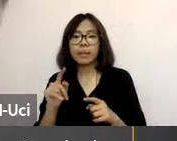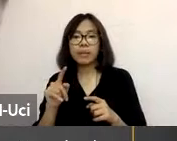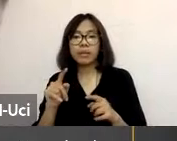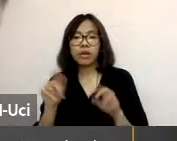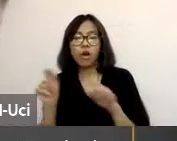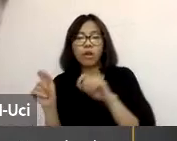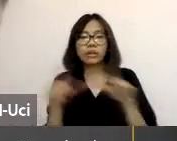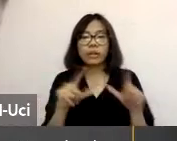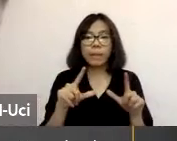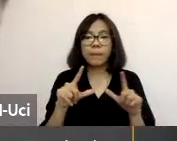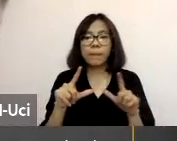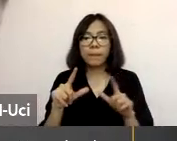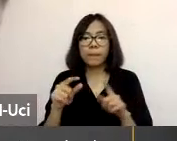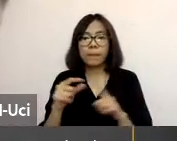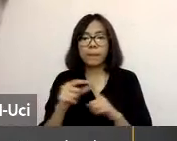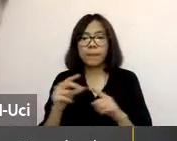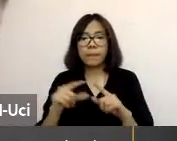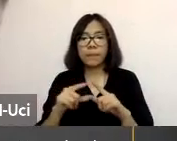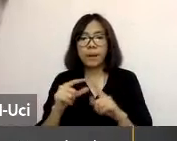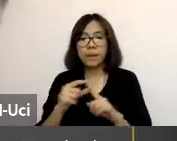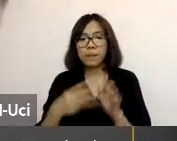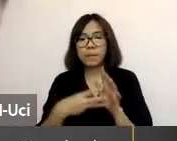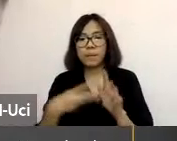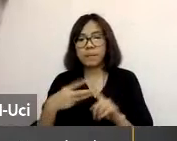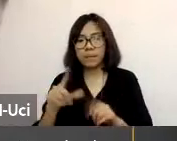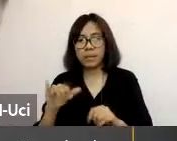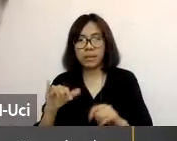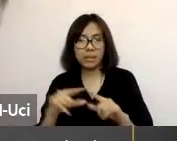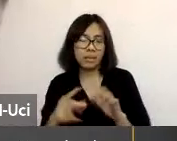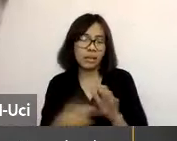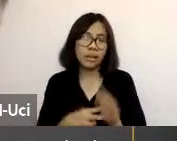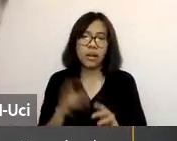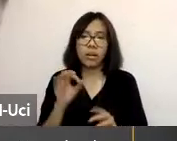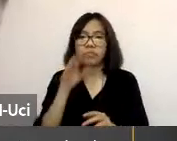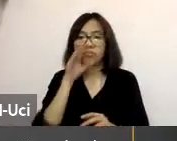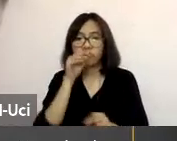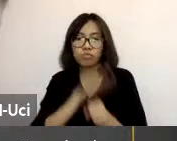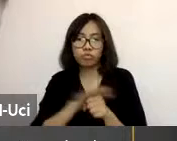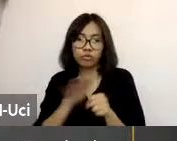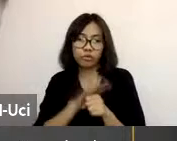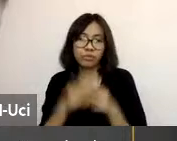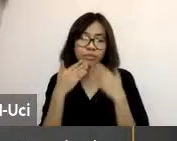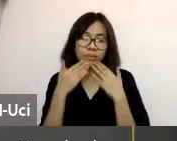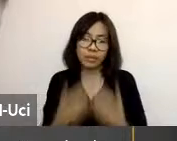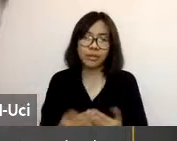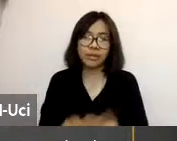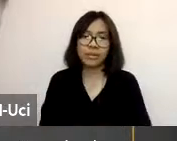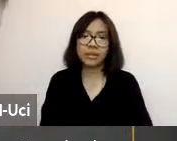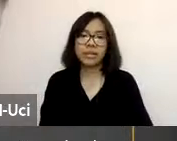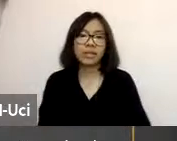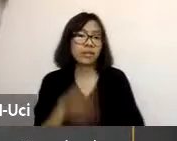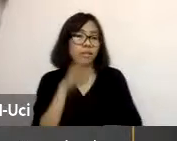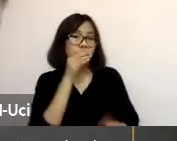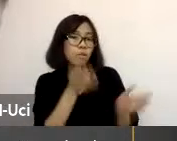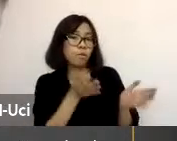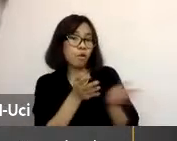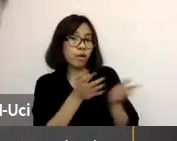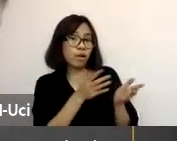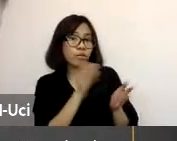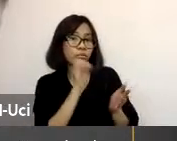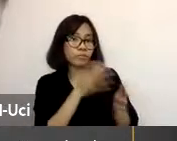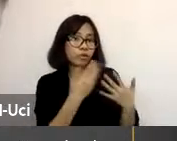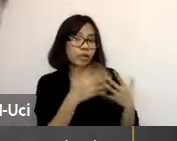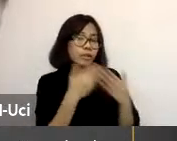belum sengketa di seperti itu itu mungkin singkat dari saya Patut Terima kasih Bapak Azis